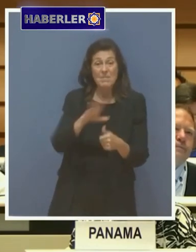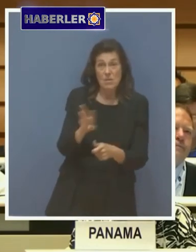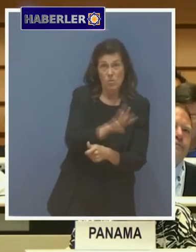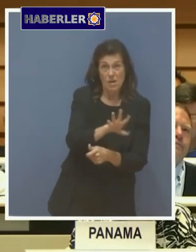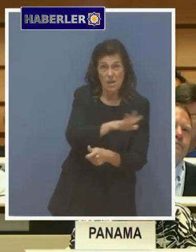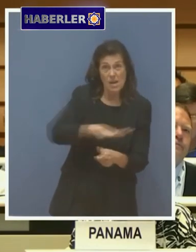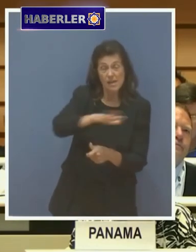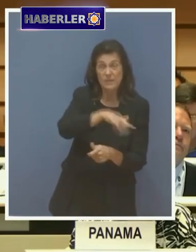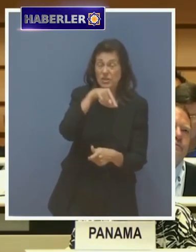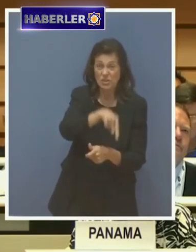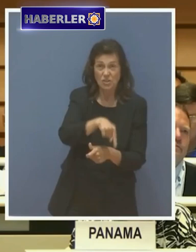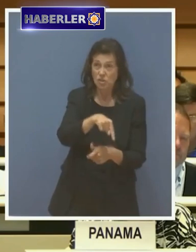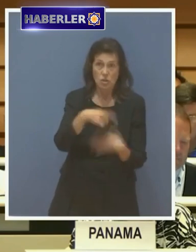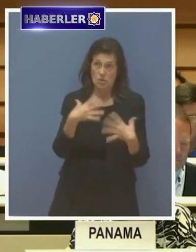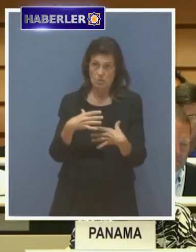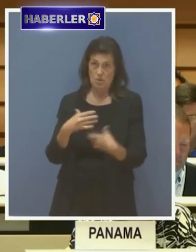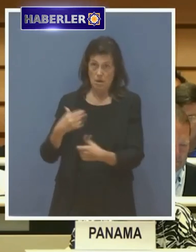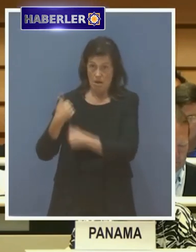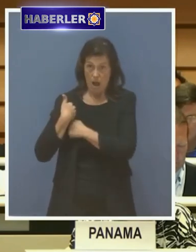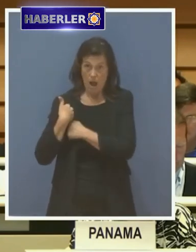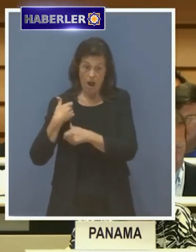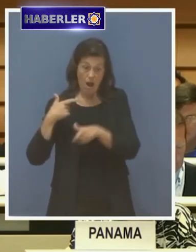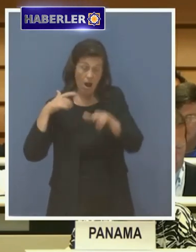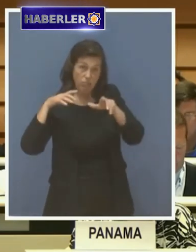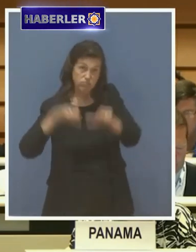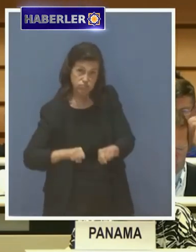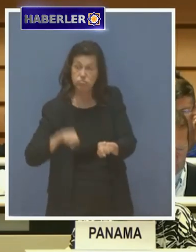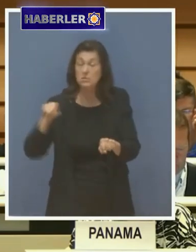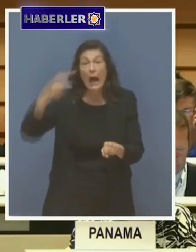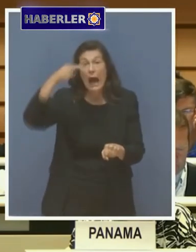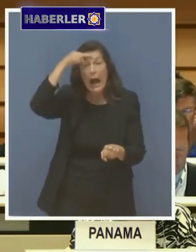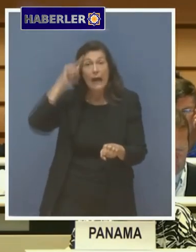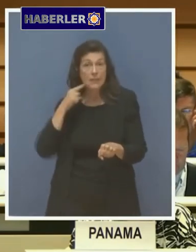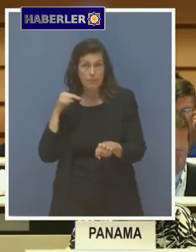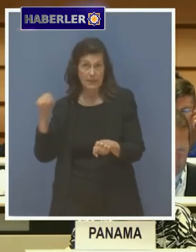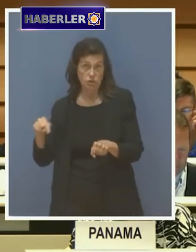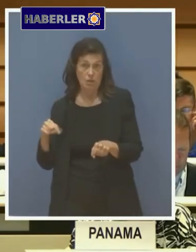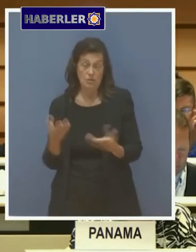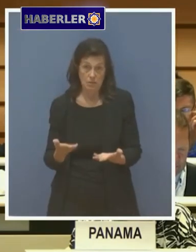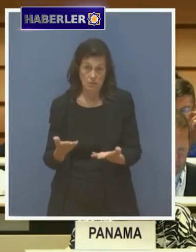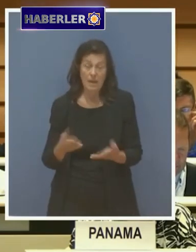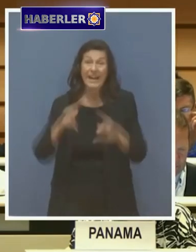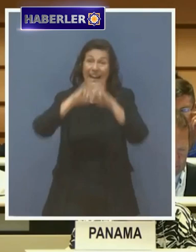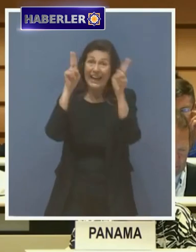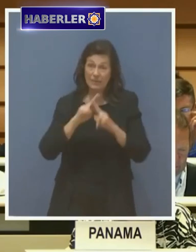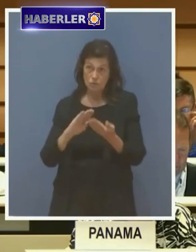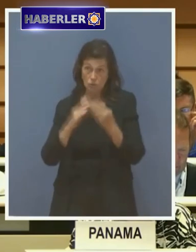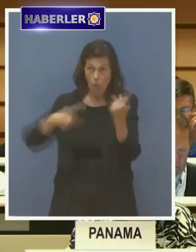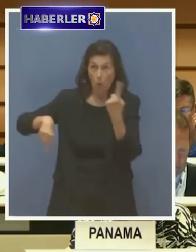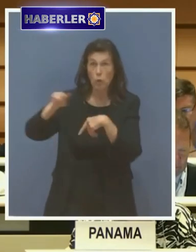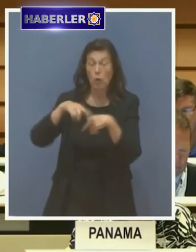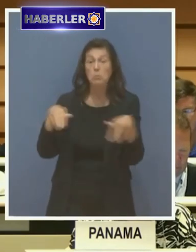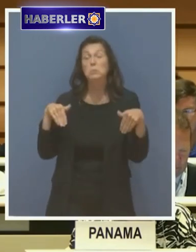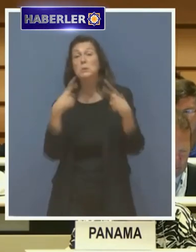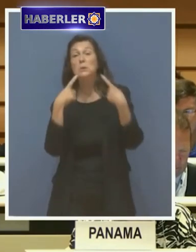temizlik gibi suç politikasını sürdürüyor. Bugün 1920'den beri Batı Ermenistan Devleti'nin bir parçası olan,